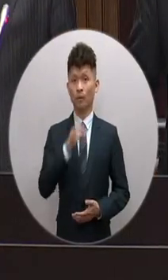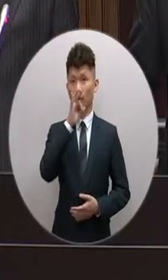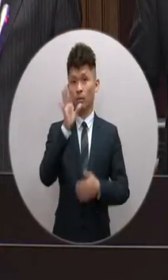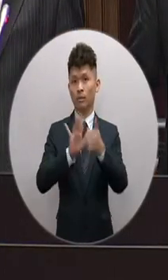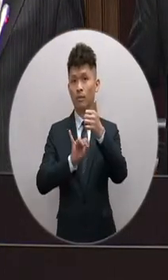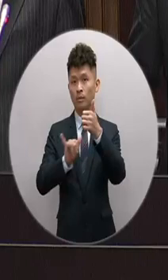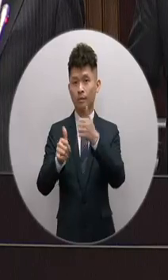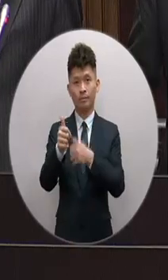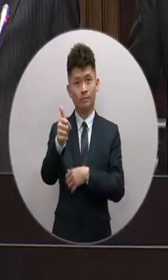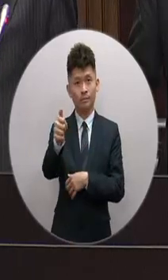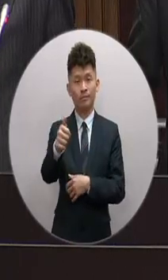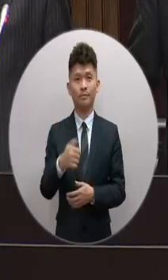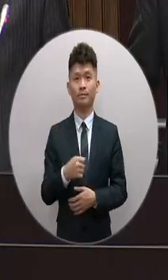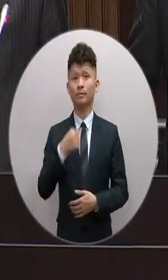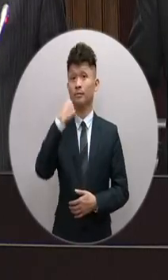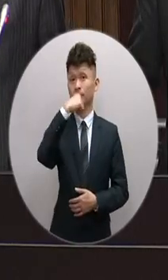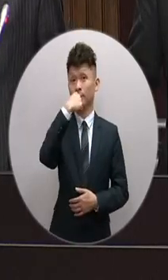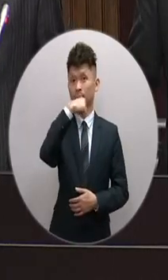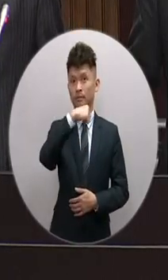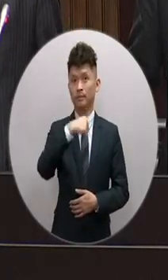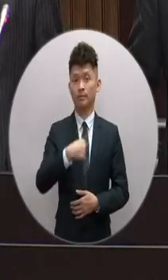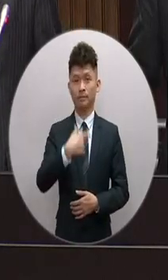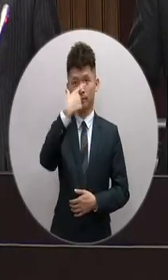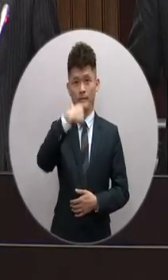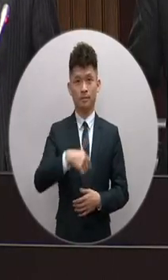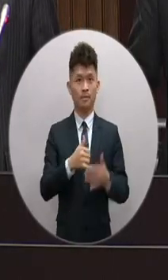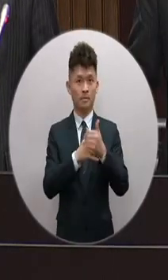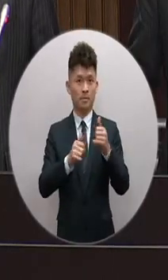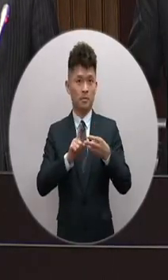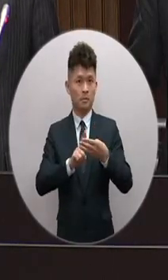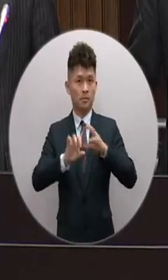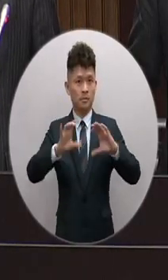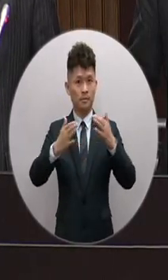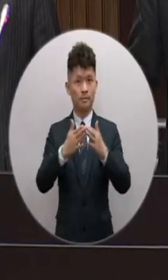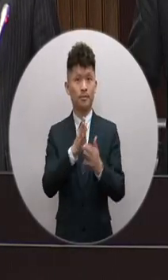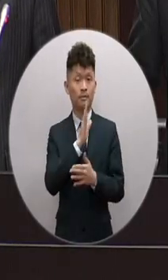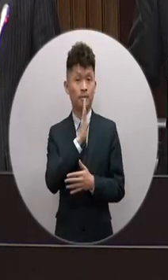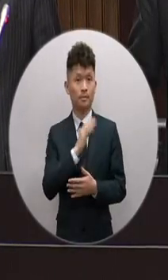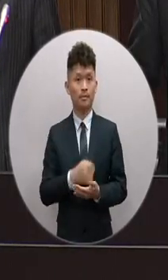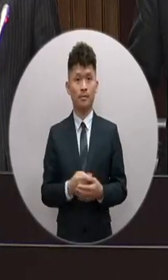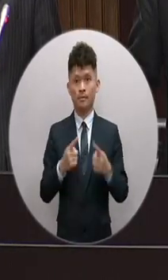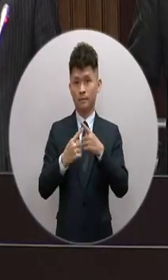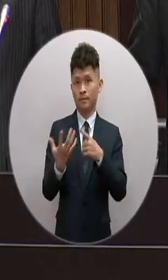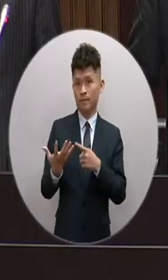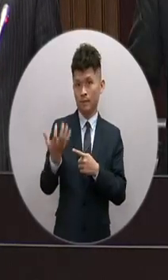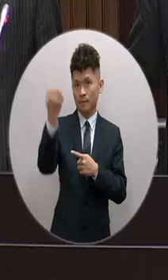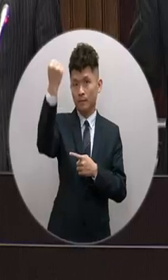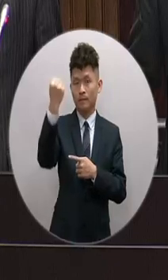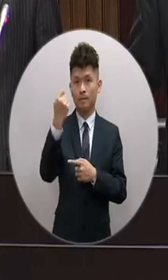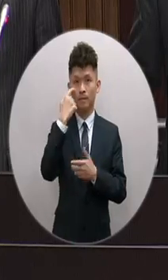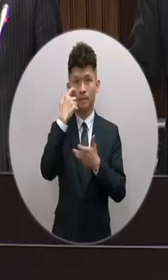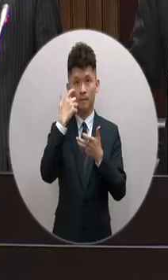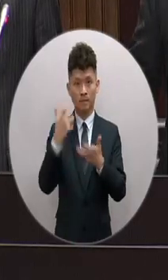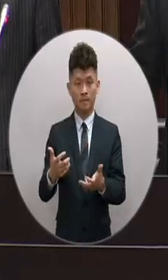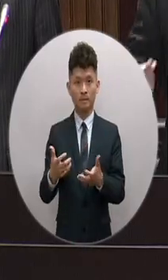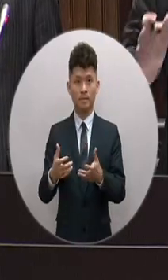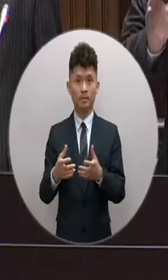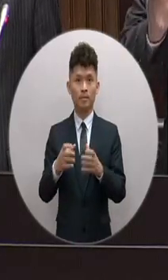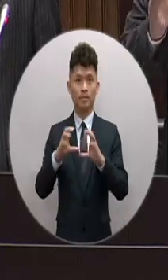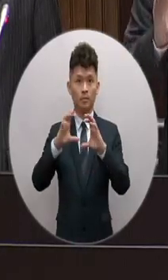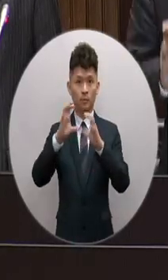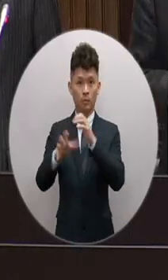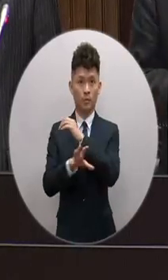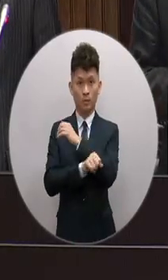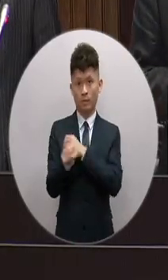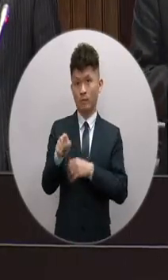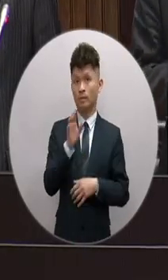议员吼。其实，咱台湾做一个民主国家，最主要就是以人权立国啦。哦，包括